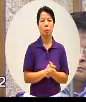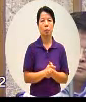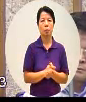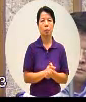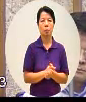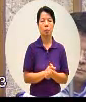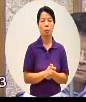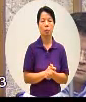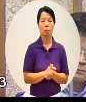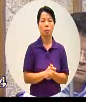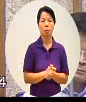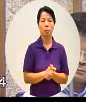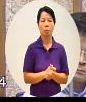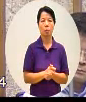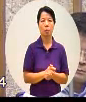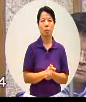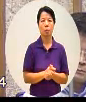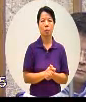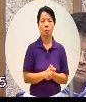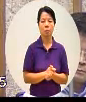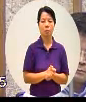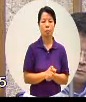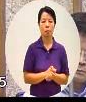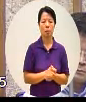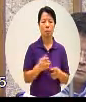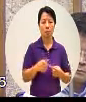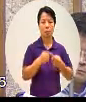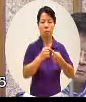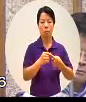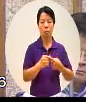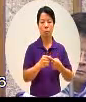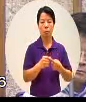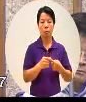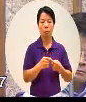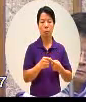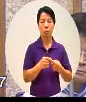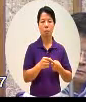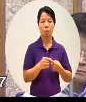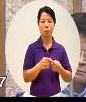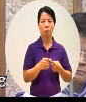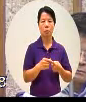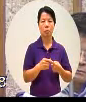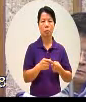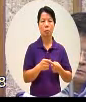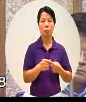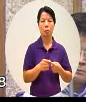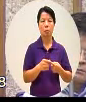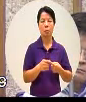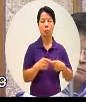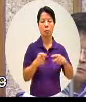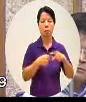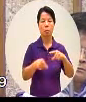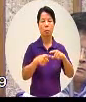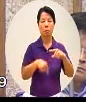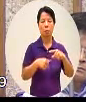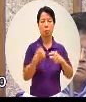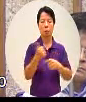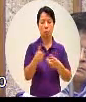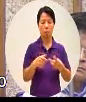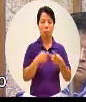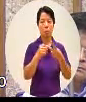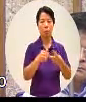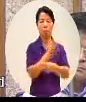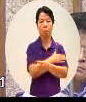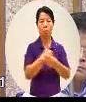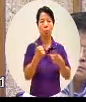就说他是第一个是我们宜正县。 宜正县。 对，哦，一个是陈旺来，一